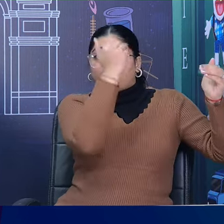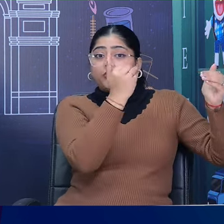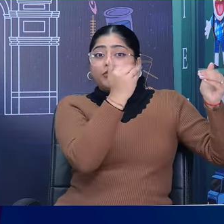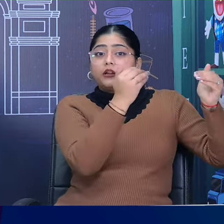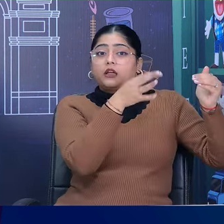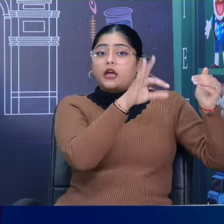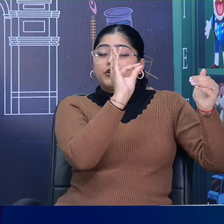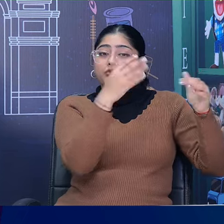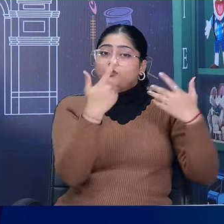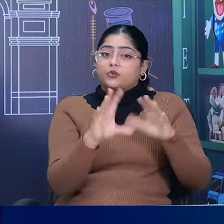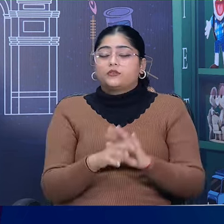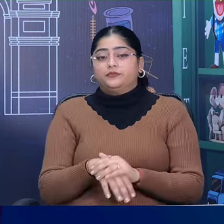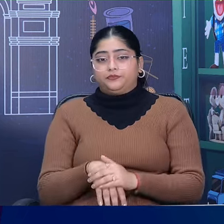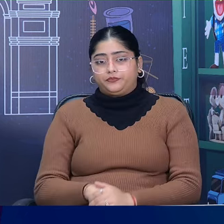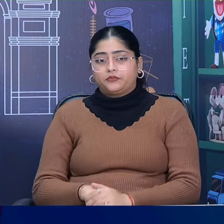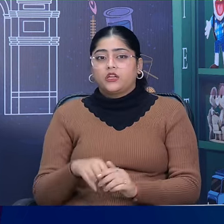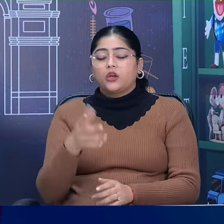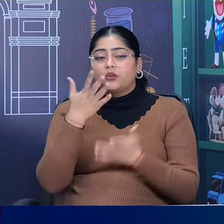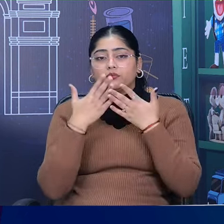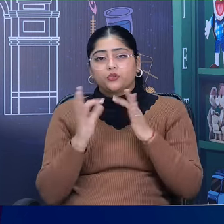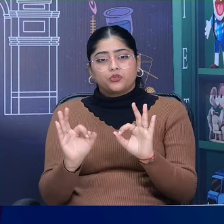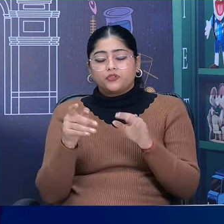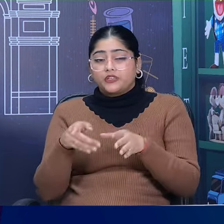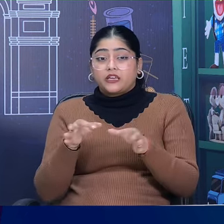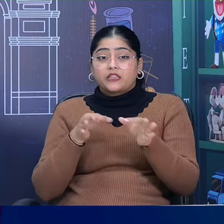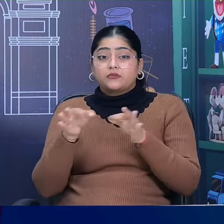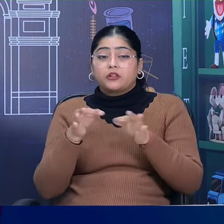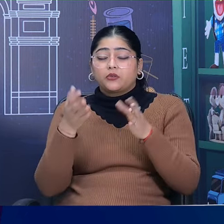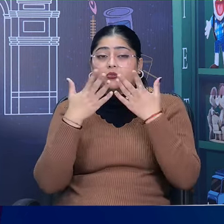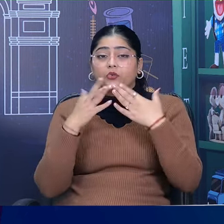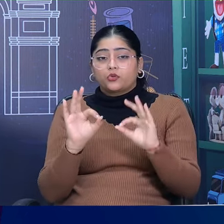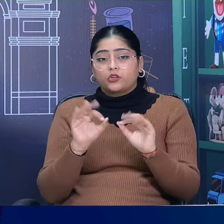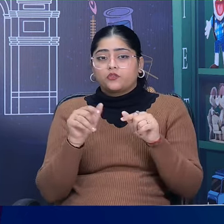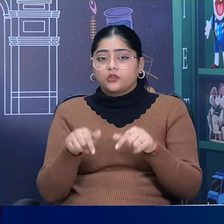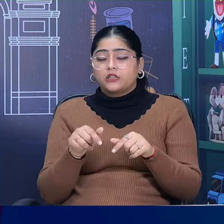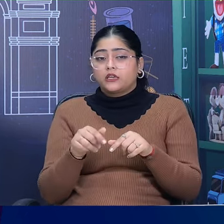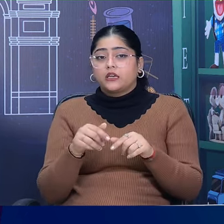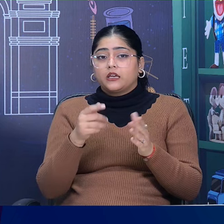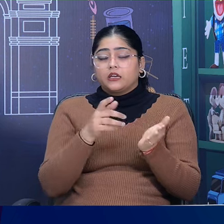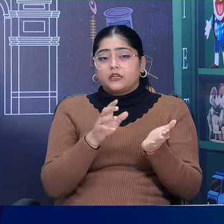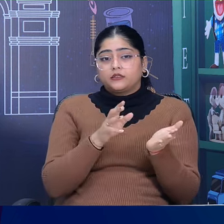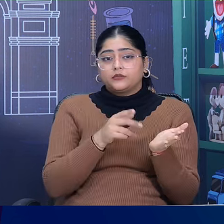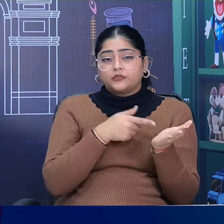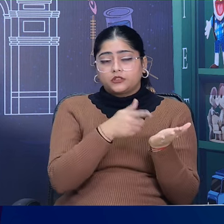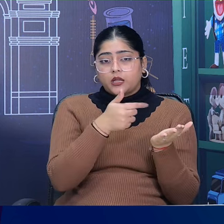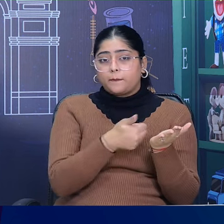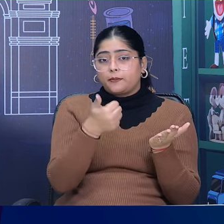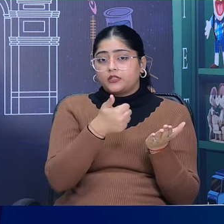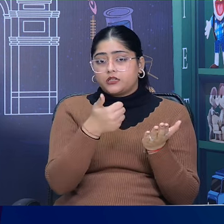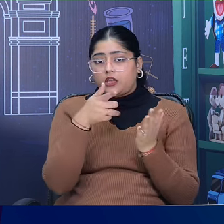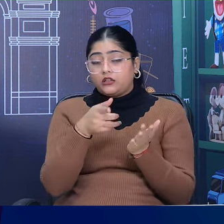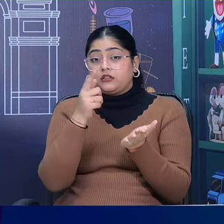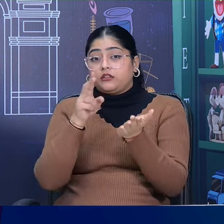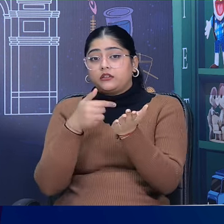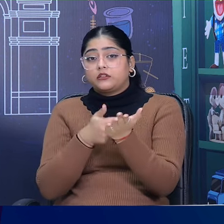खूबसूरत बहुत खूबसूरत तरीका है यह इस तरह से बच्चों को समझाने का कि किस तरह से यह पंचायती राज ग्रामसभा और ग्राम पंचायत काम करती